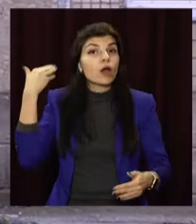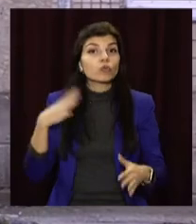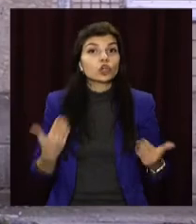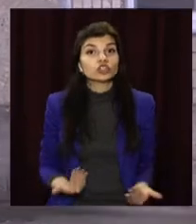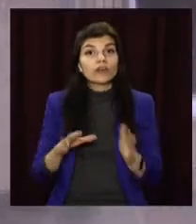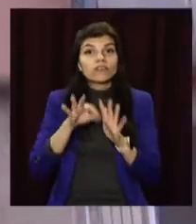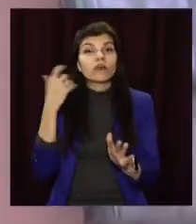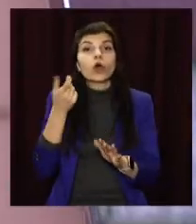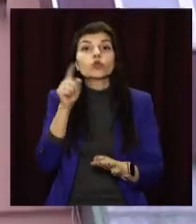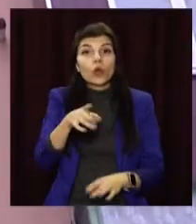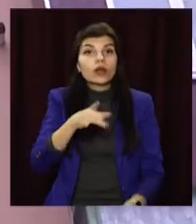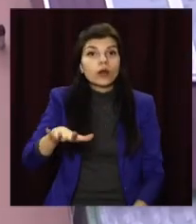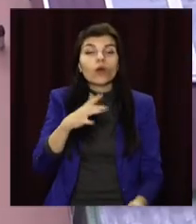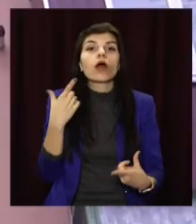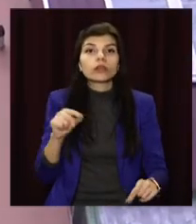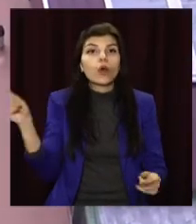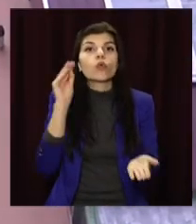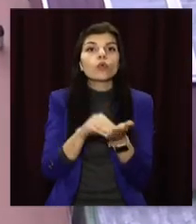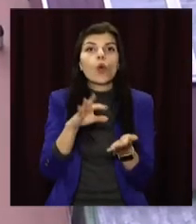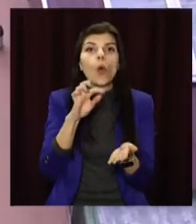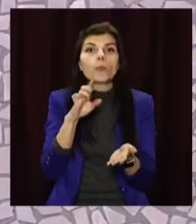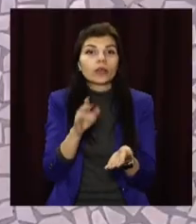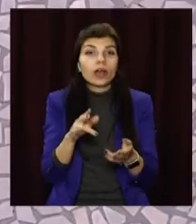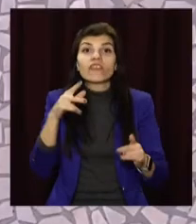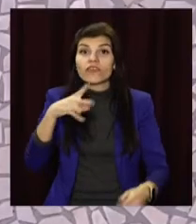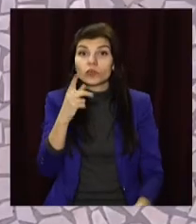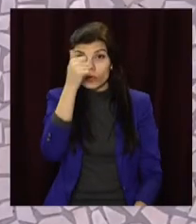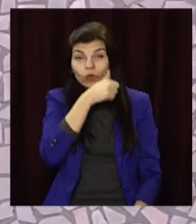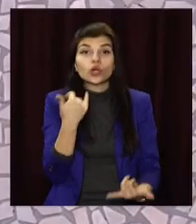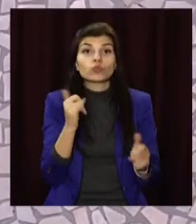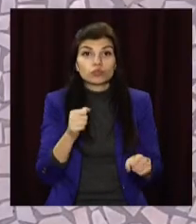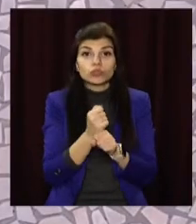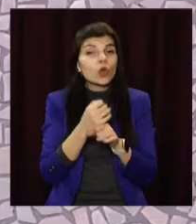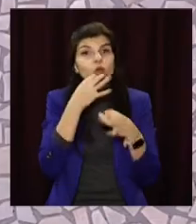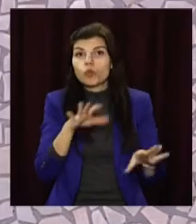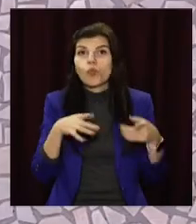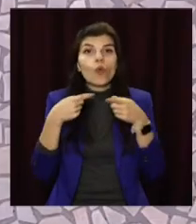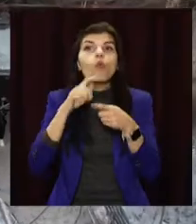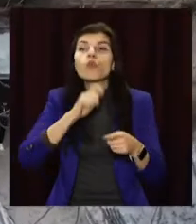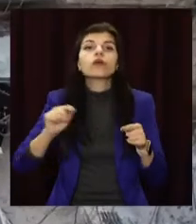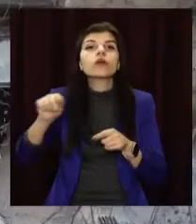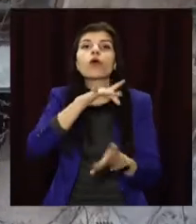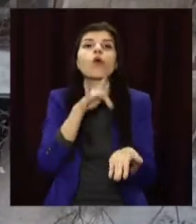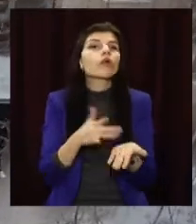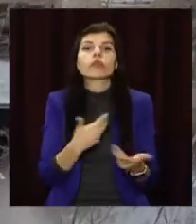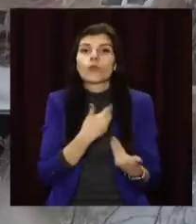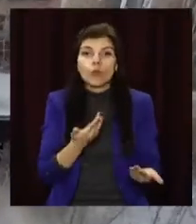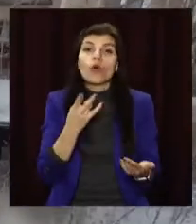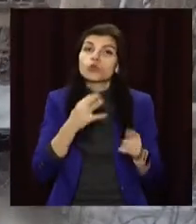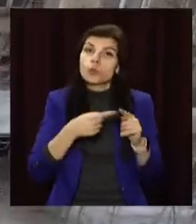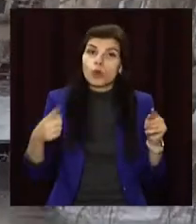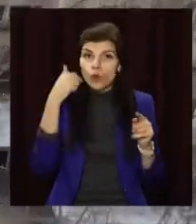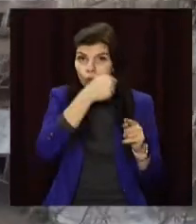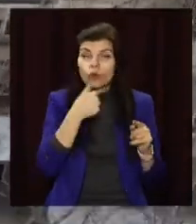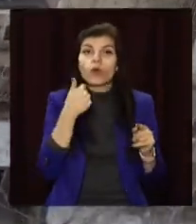житло лише в тому регіоні, де стали на облік. З 2021-го це можна зробити в будь-якому куточку України. Але тільки протягом року